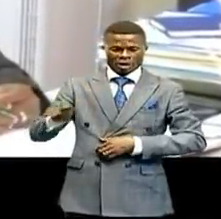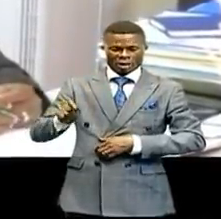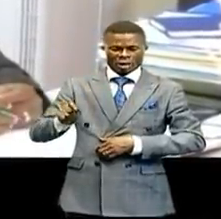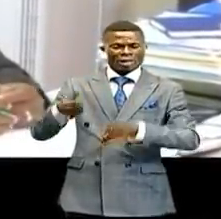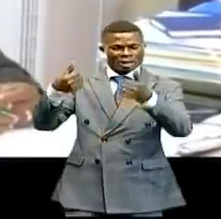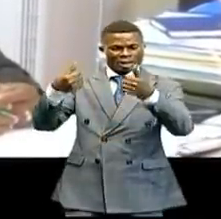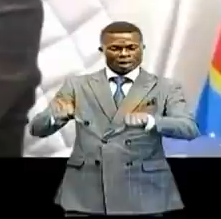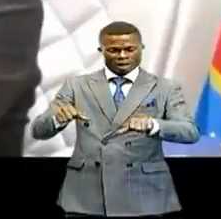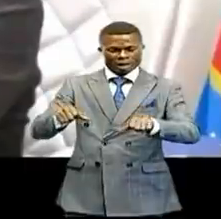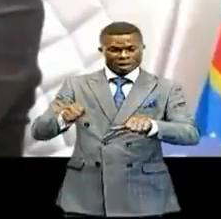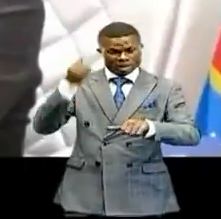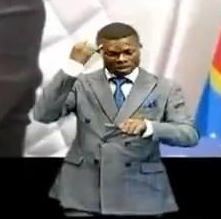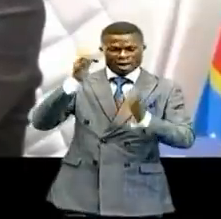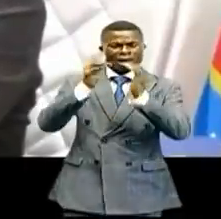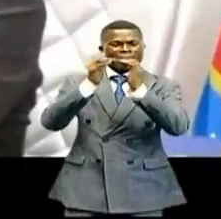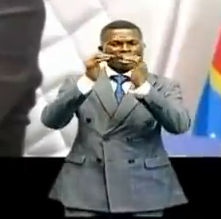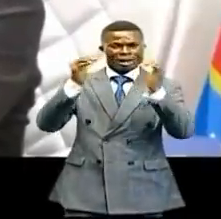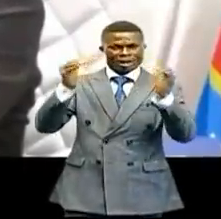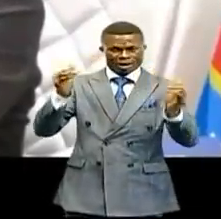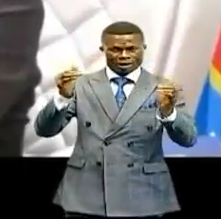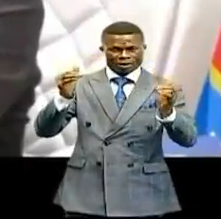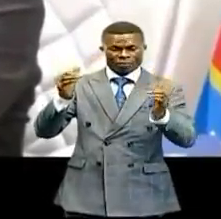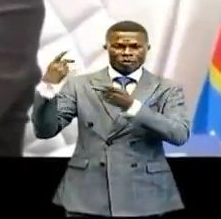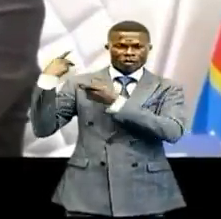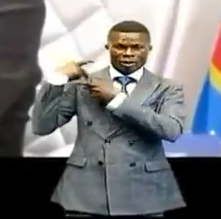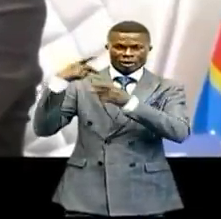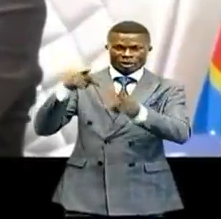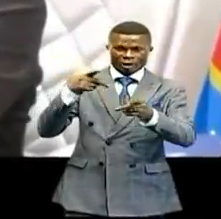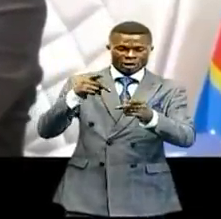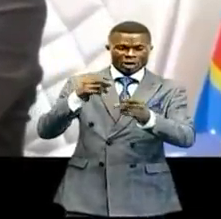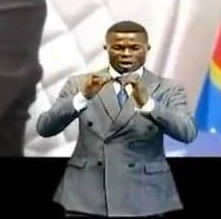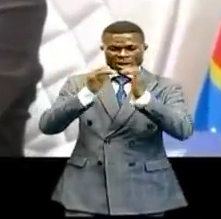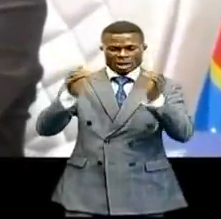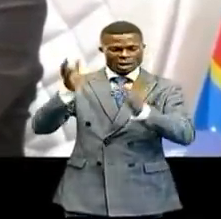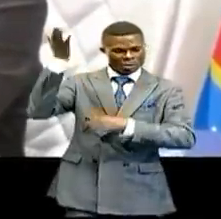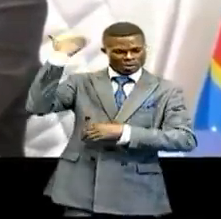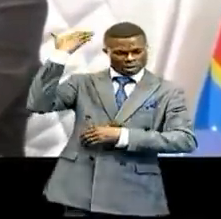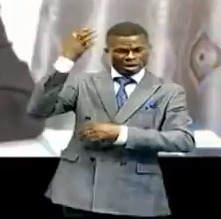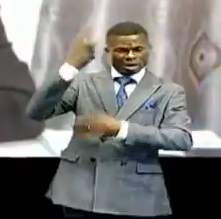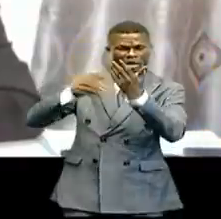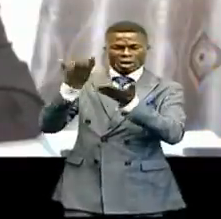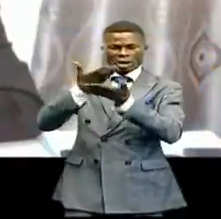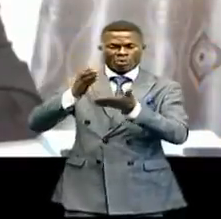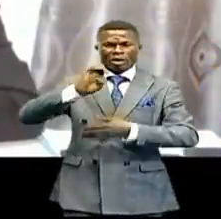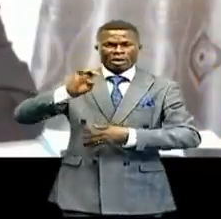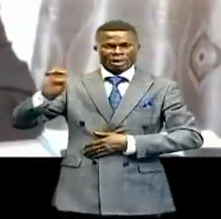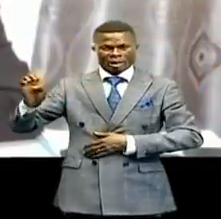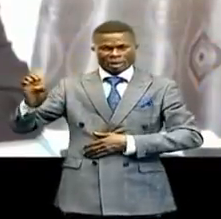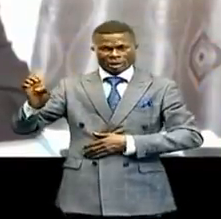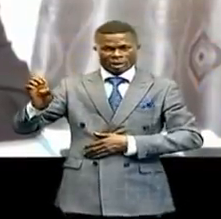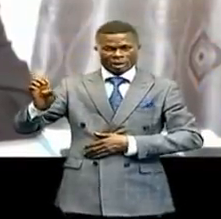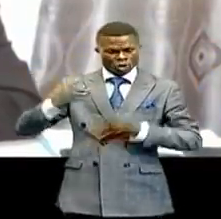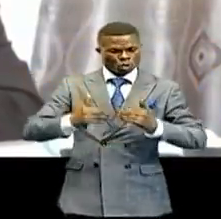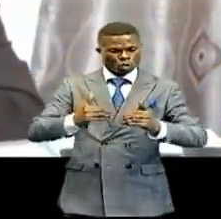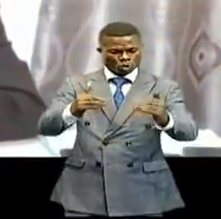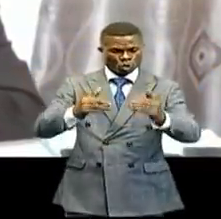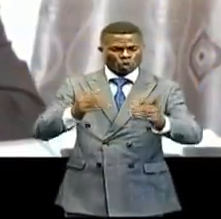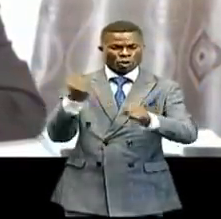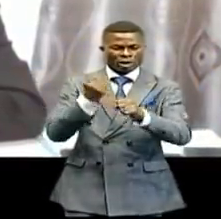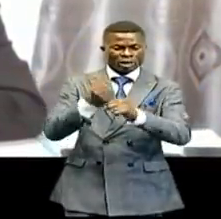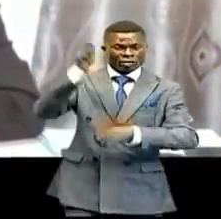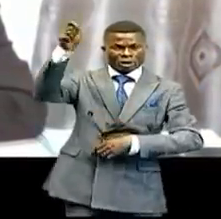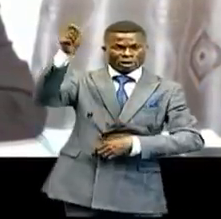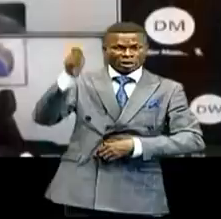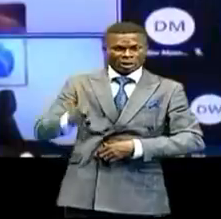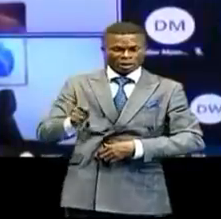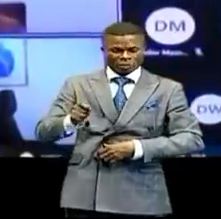demeure généralement calme, en dépit de cas d'insécurité enregistrés dans la partie est où se poursuivent les opérations